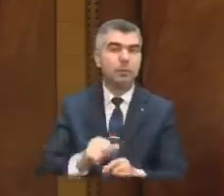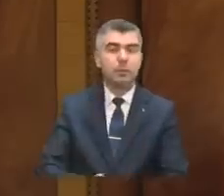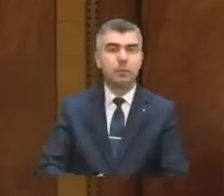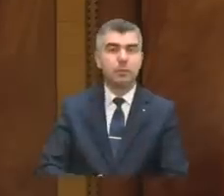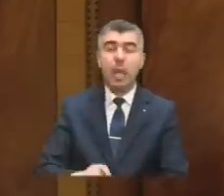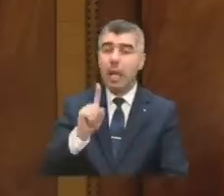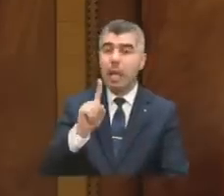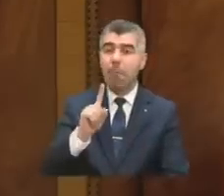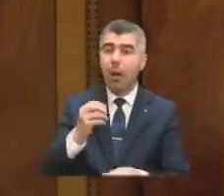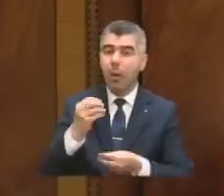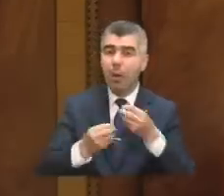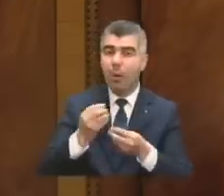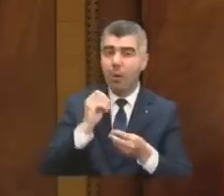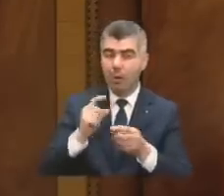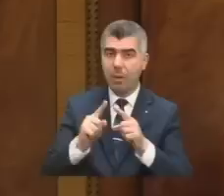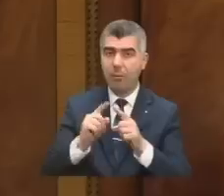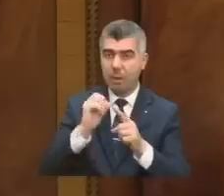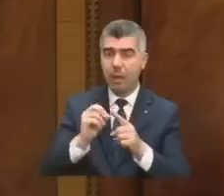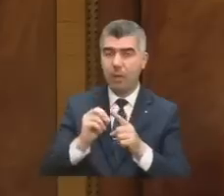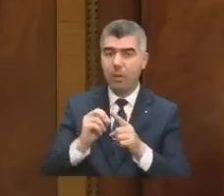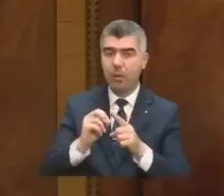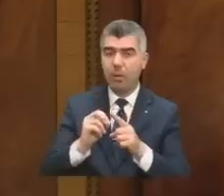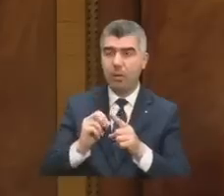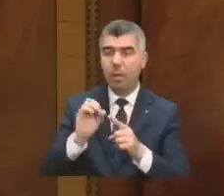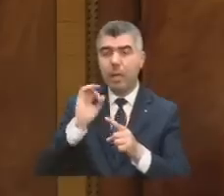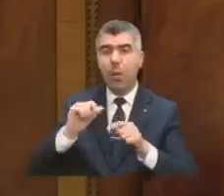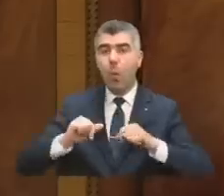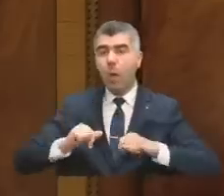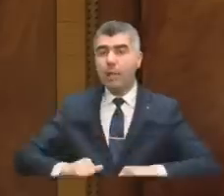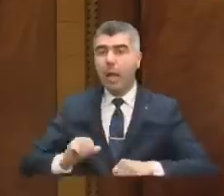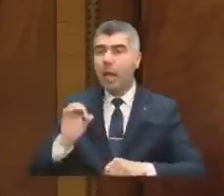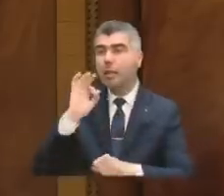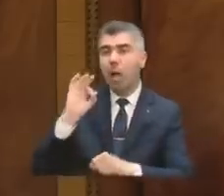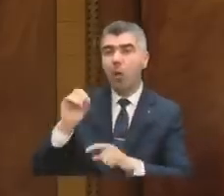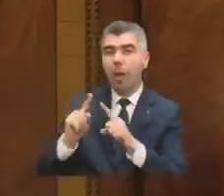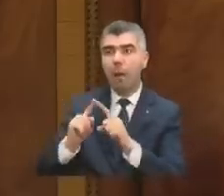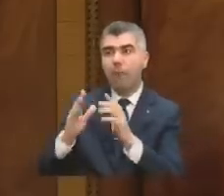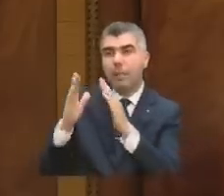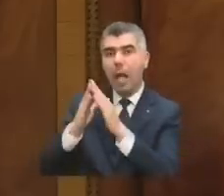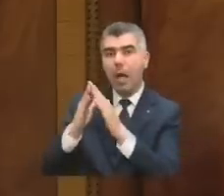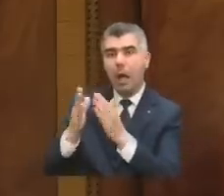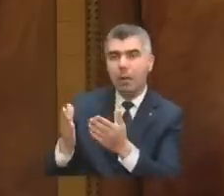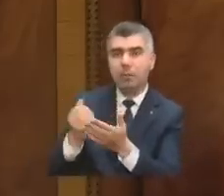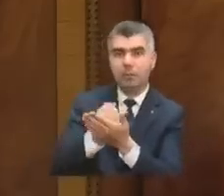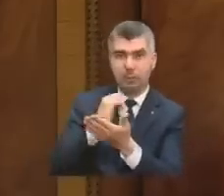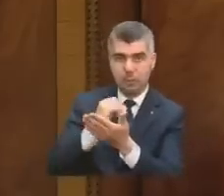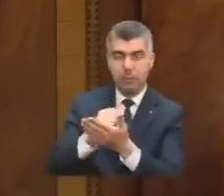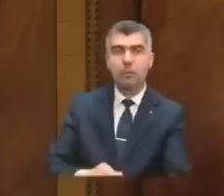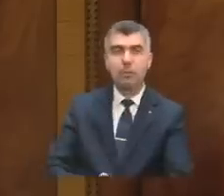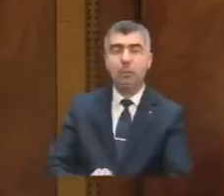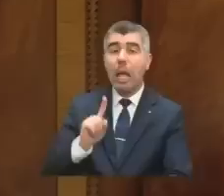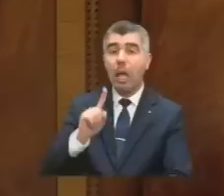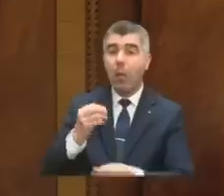باستعمال ممتلكات جهاز عمومي لاغراض شخصيه اما بتقديم